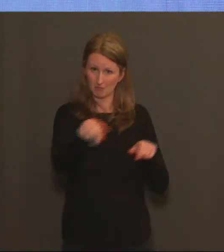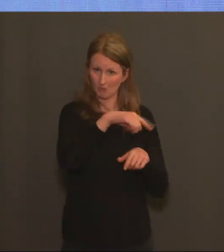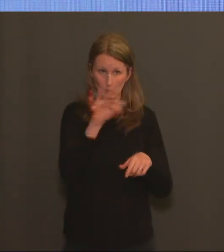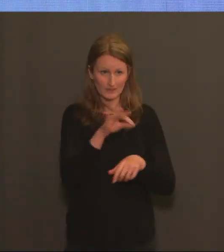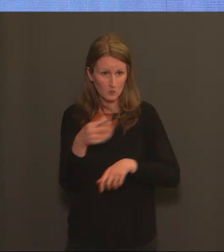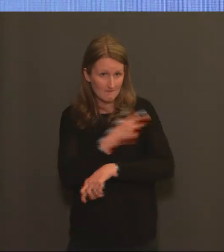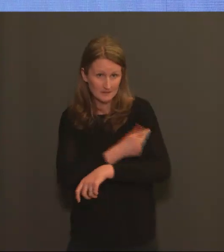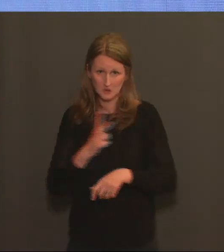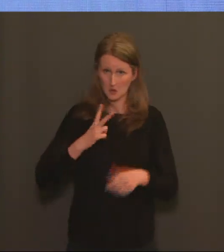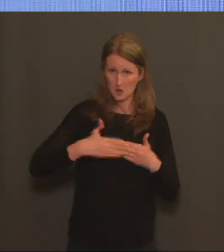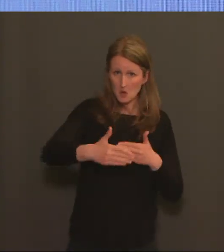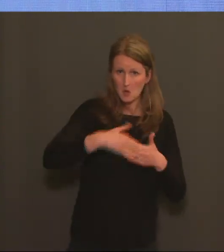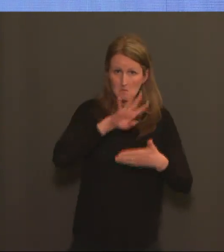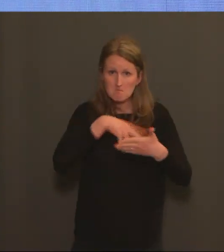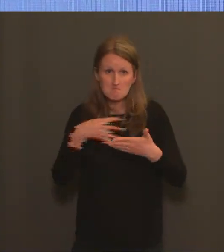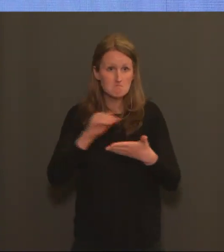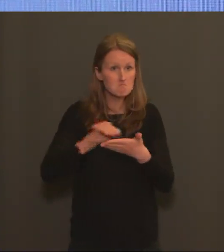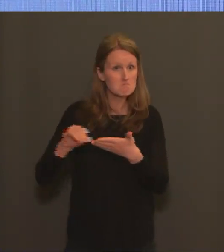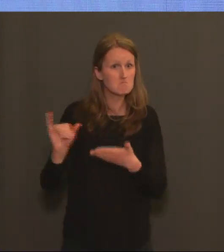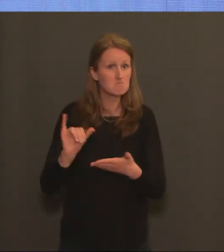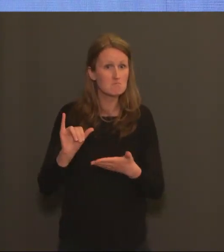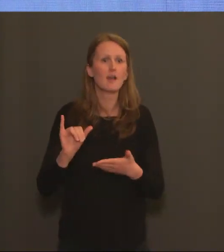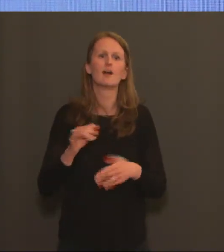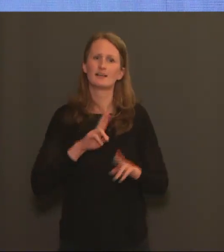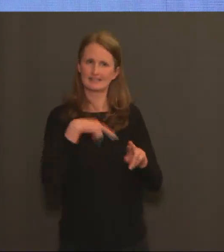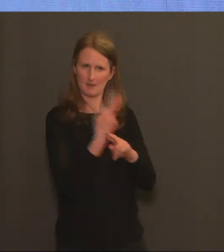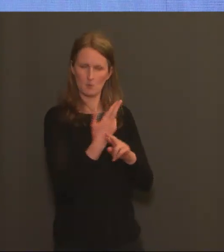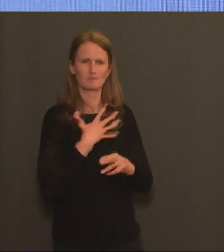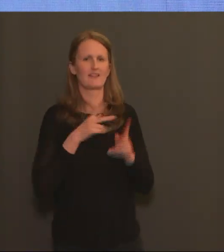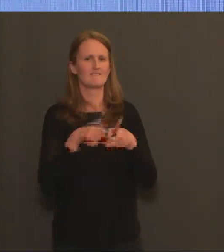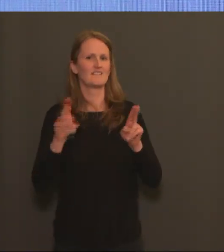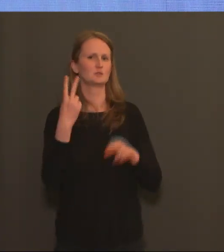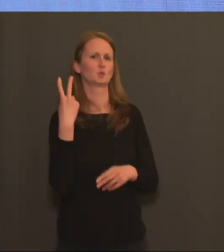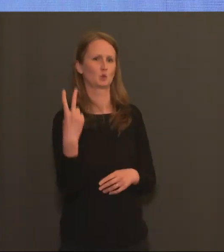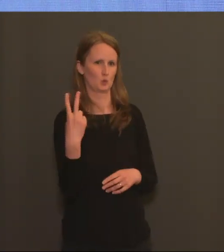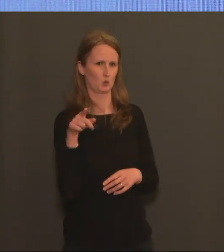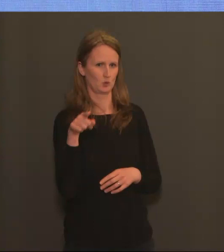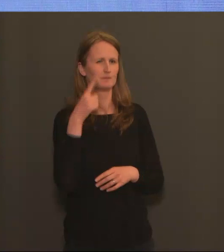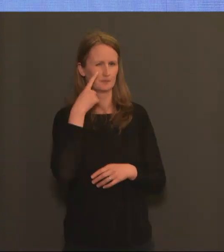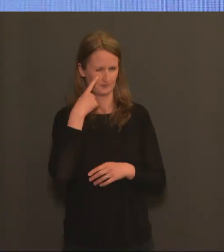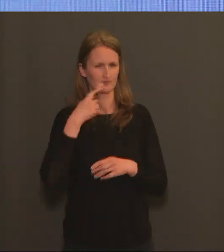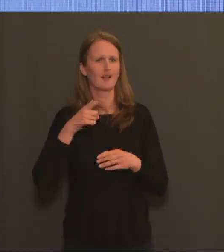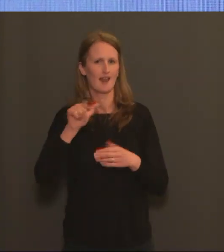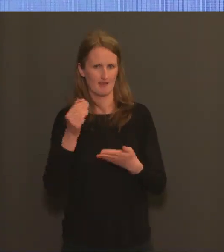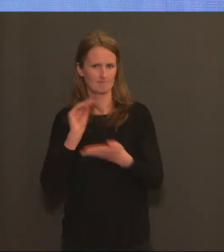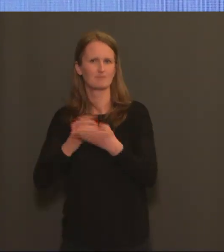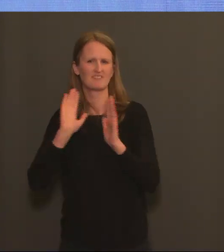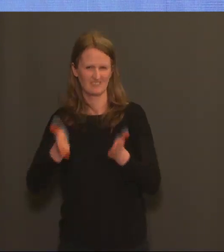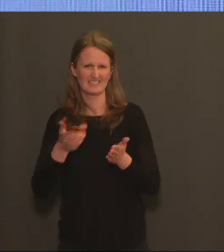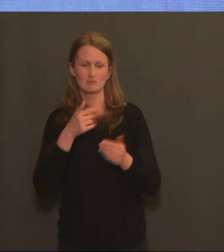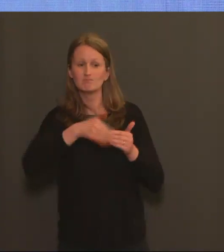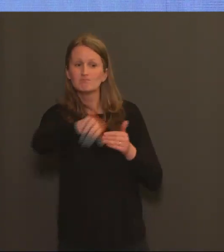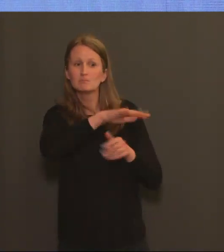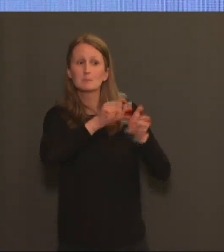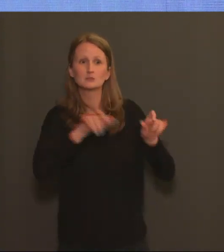est prévue dans la phase 2. Alors idéalement, leur prise en charge se fera avec un vaccin à une dose, donc le